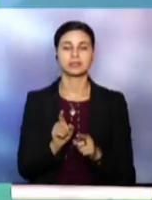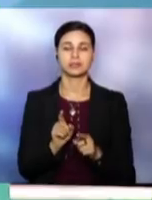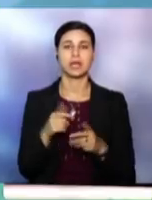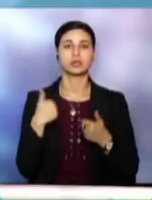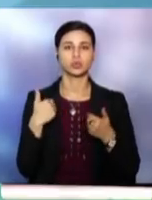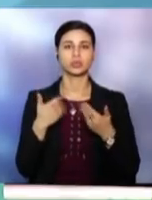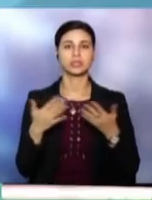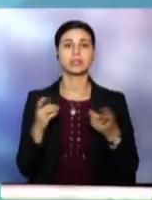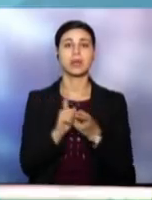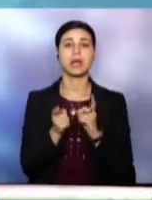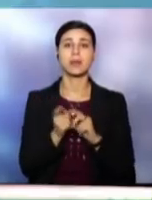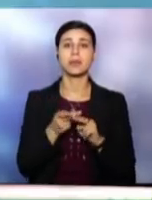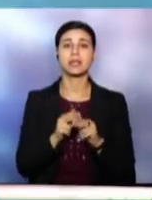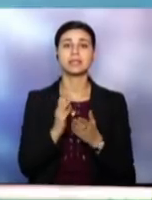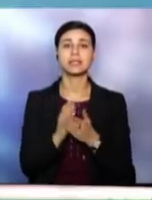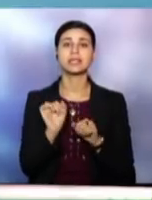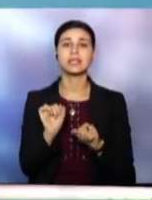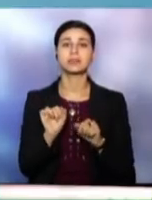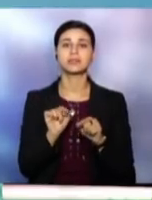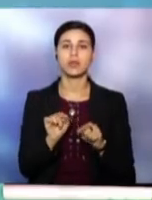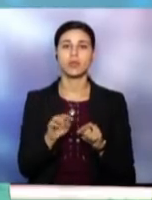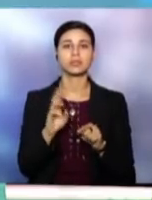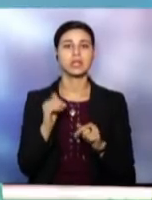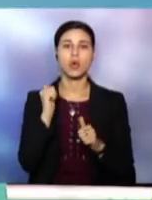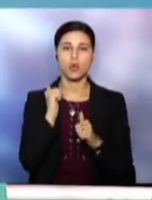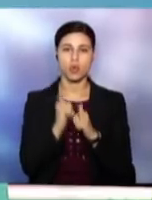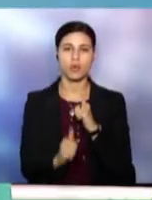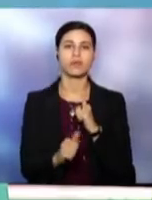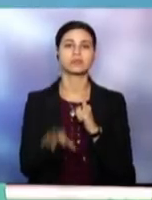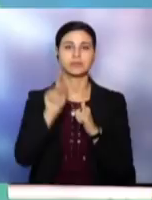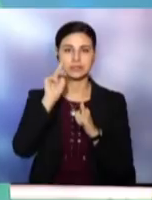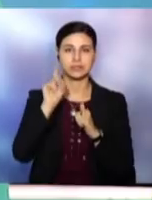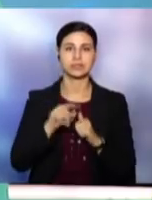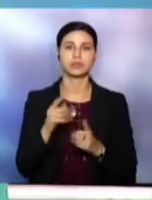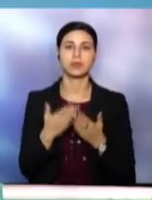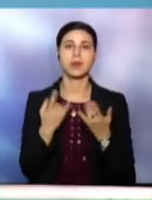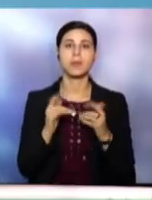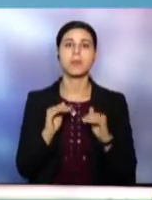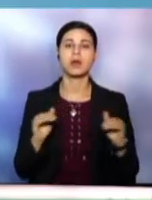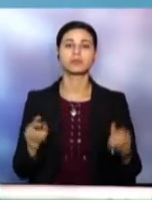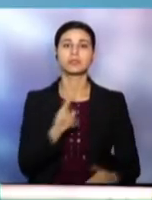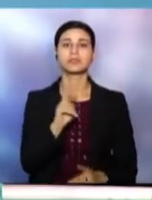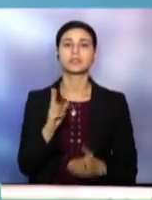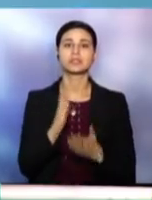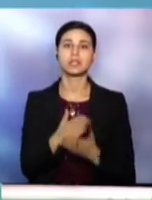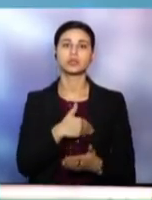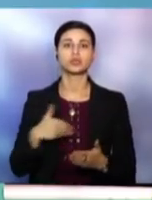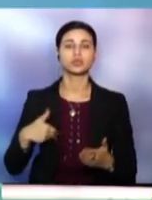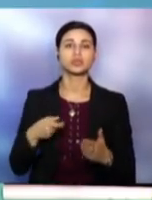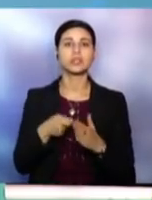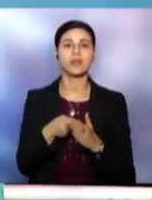ნუტრიენტები, არამედ ეს არის დამცველობითი ნივთიერებები და ყოველთვის ცნობილი არის, რომ თქვათ ბავშვები, რომლებიც იმყოფებიან ძუძუთი